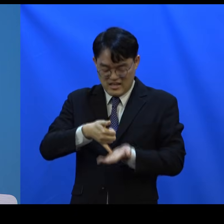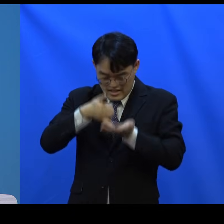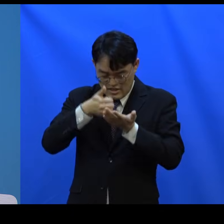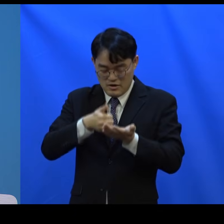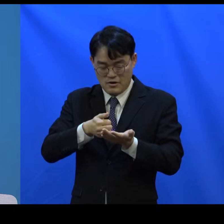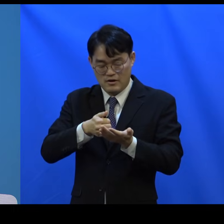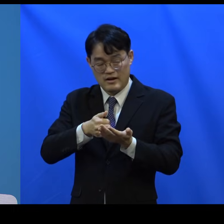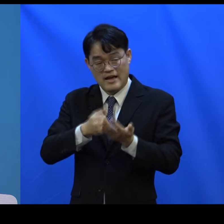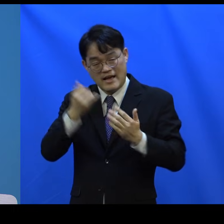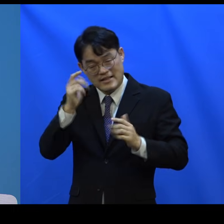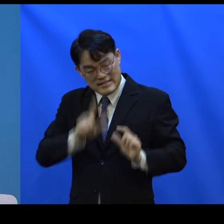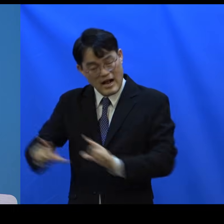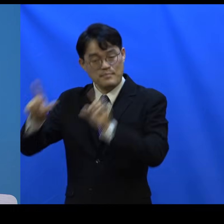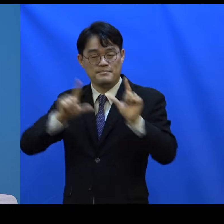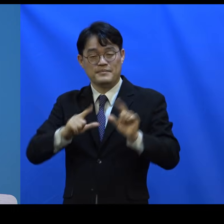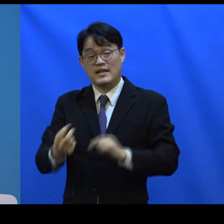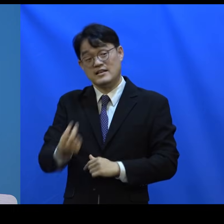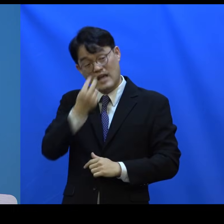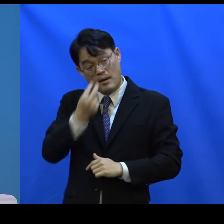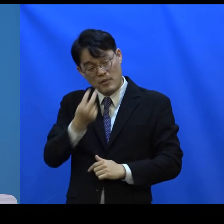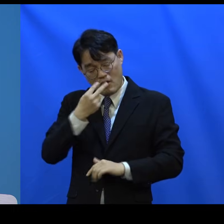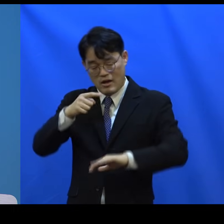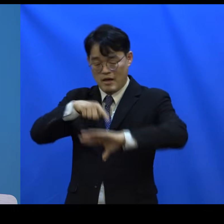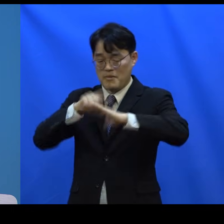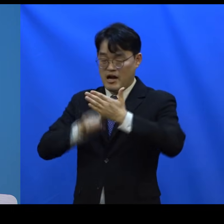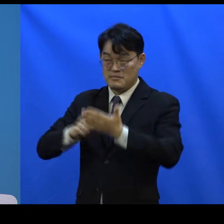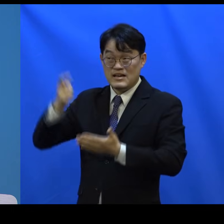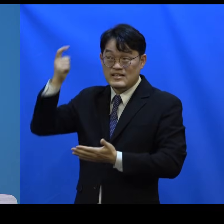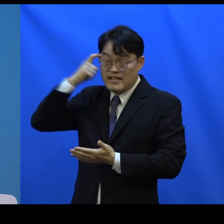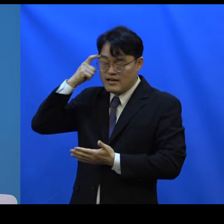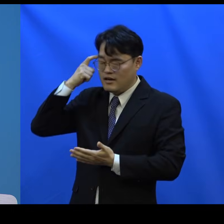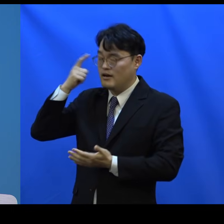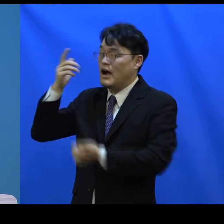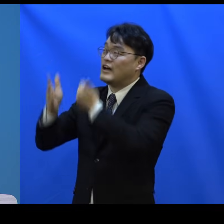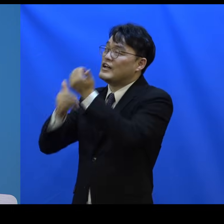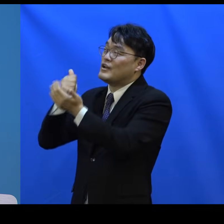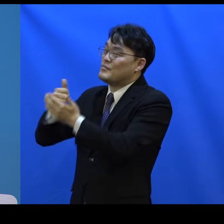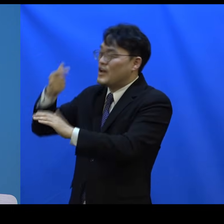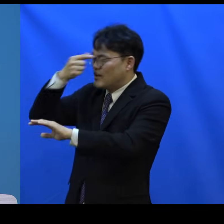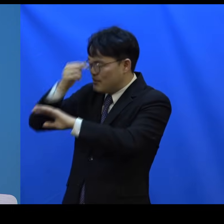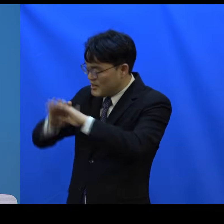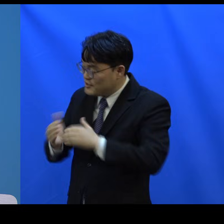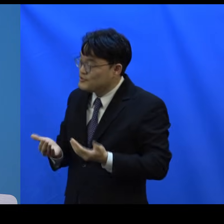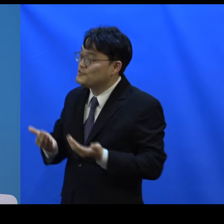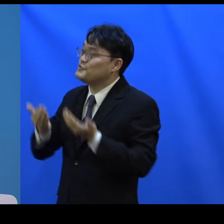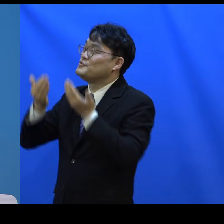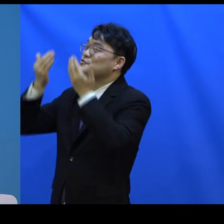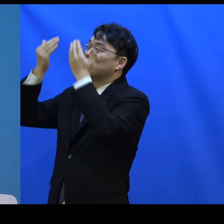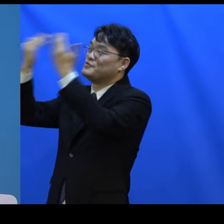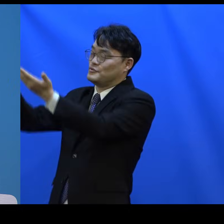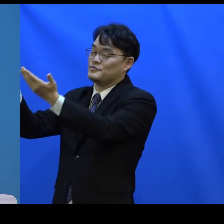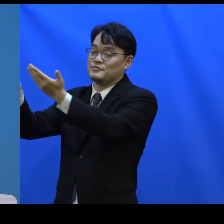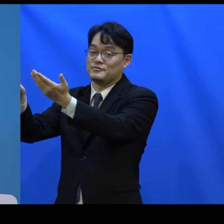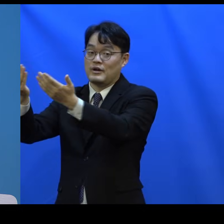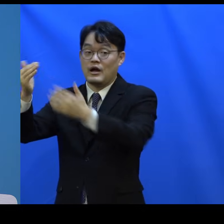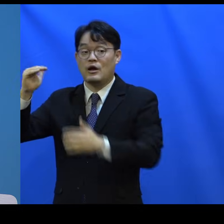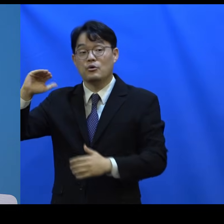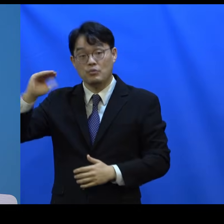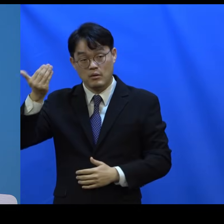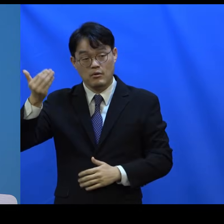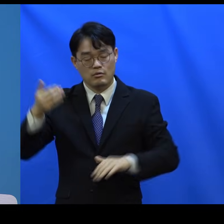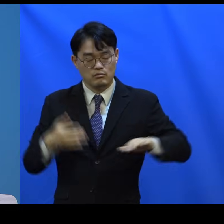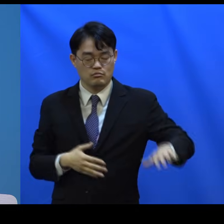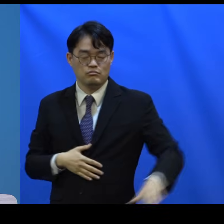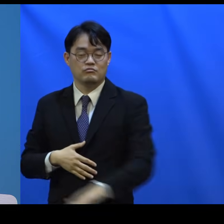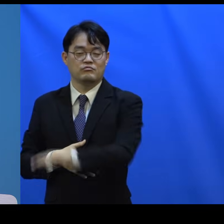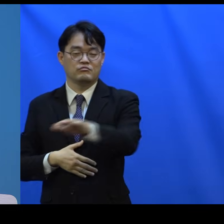수 있어야 되고 표현되어져야 돼요. 그래서 그 사랑을 할 때, 하나님을 온전히 사랑할 때, 그 다음에 우리의 삶의 모든